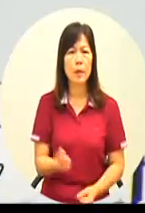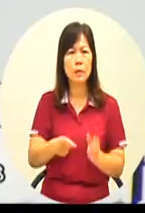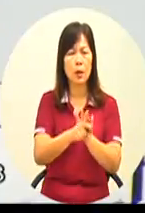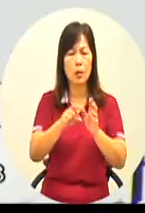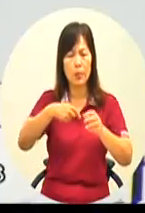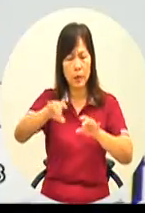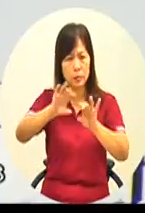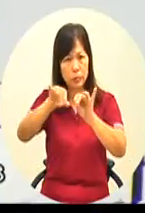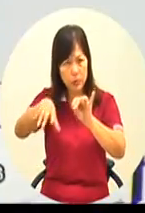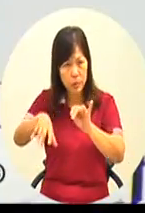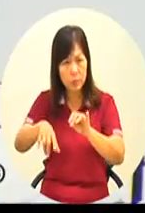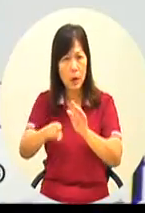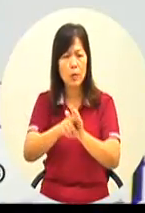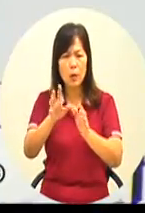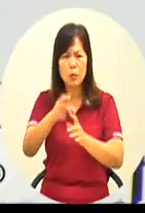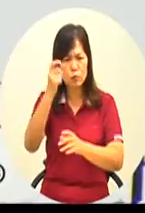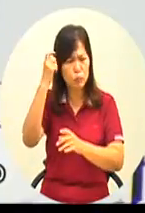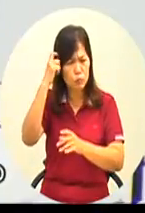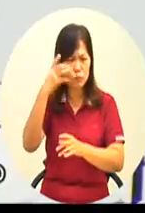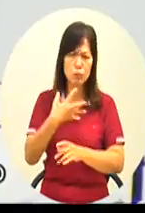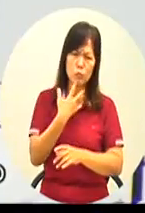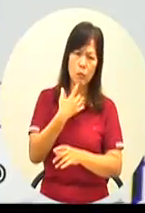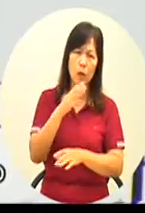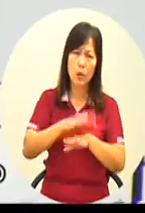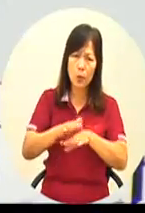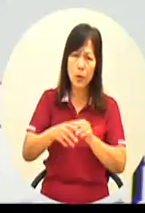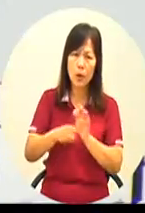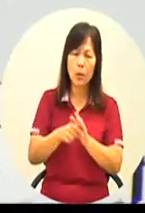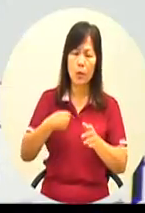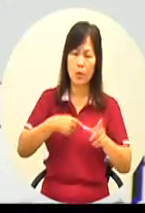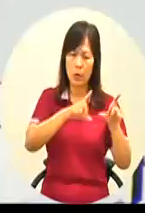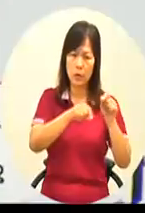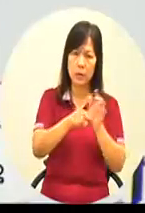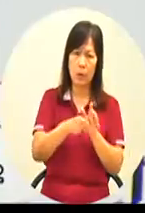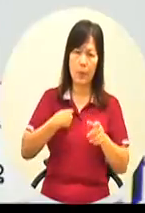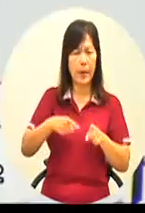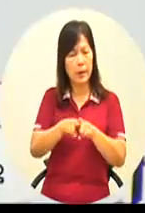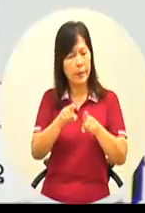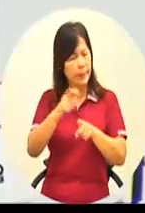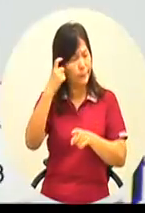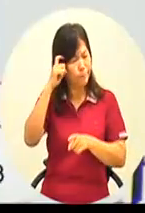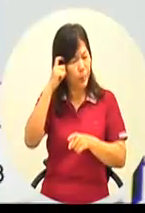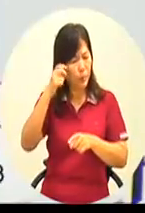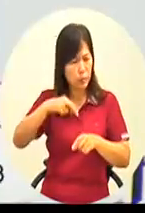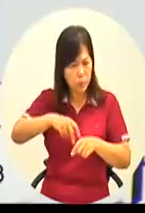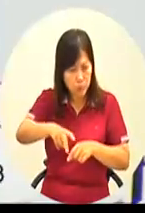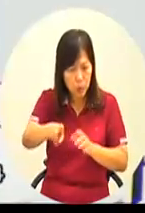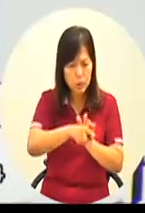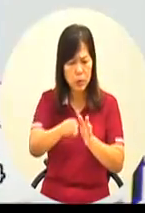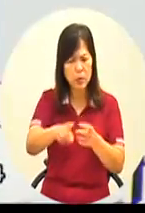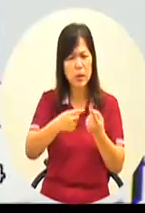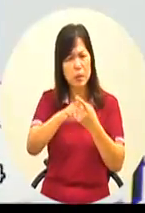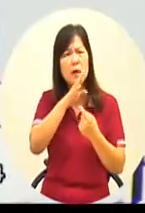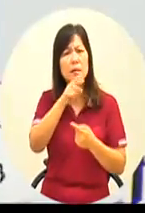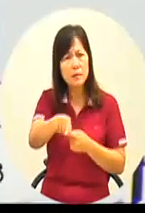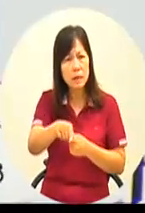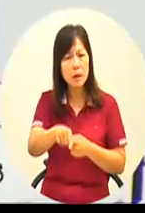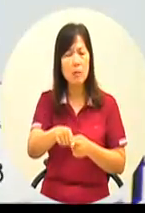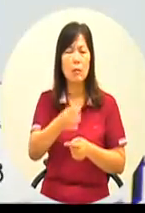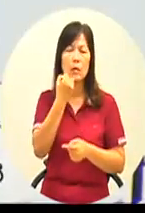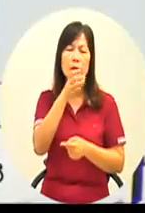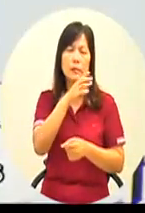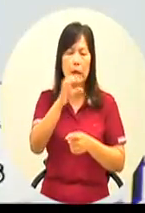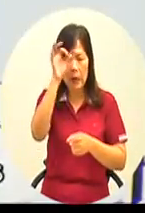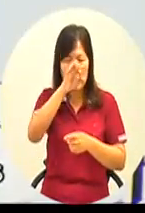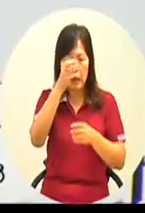方都会有一些问号，不晓得说如果按照我们正常的逻辑去走他应该是这样子，可是往往我们会找